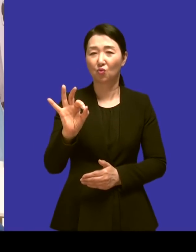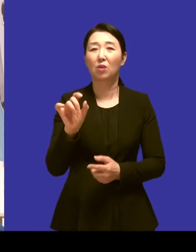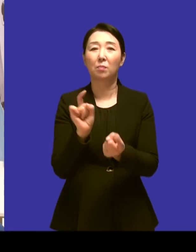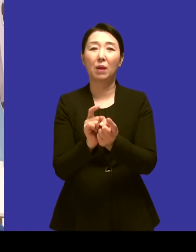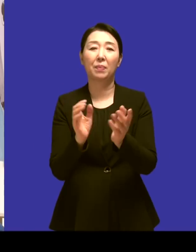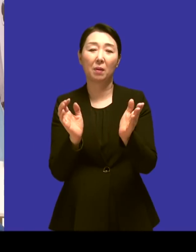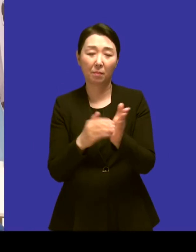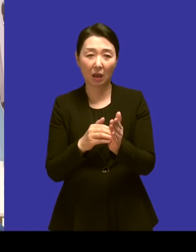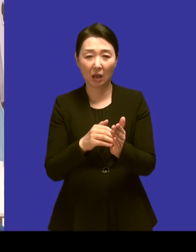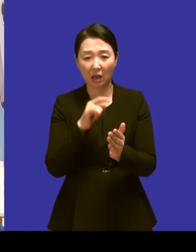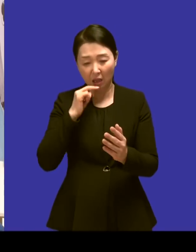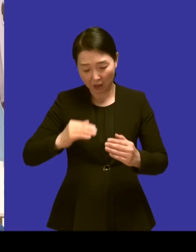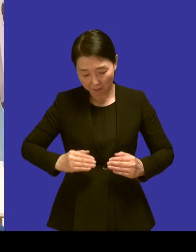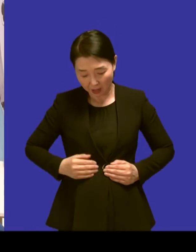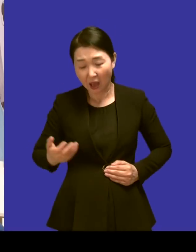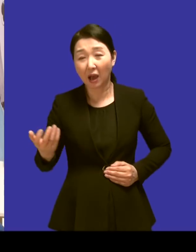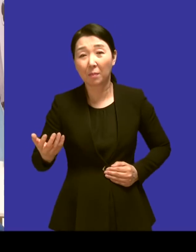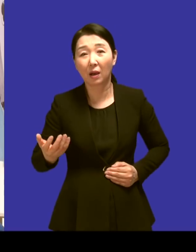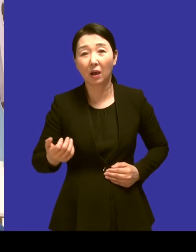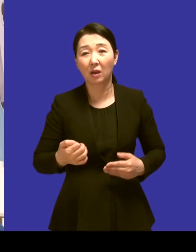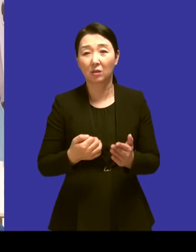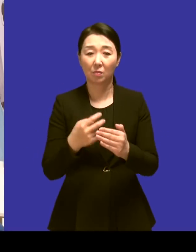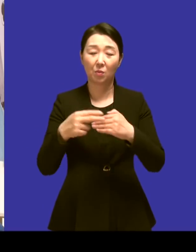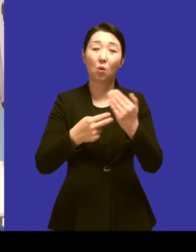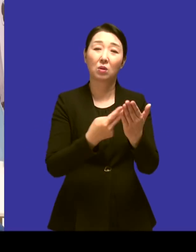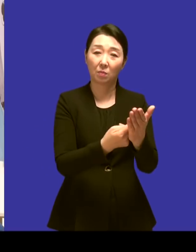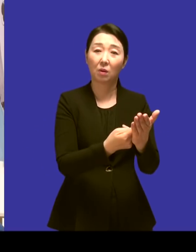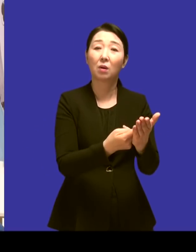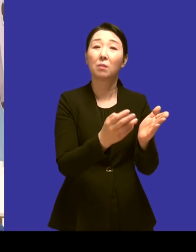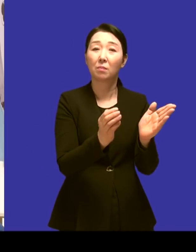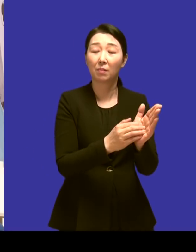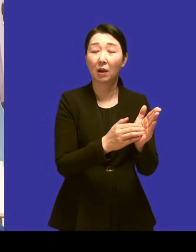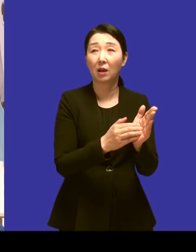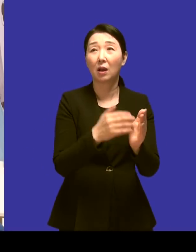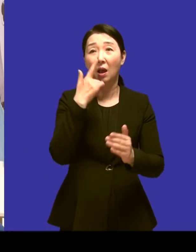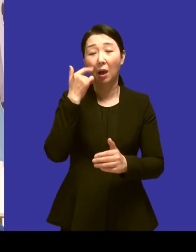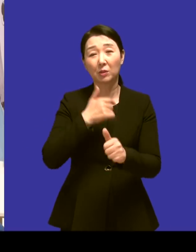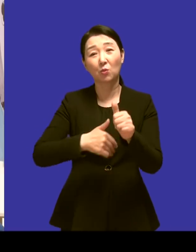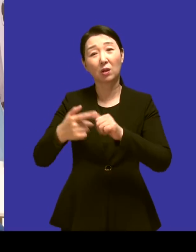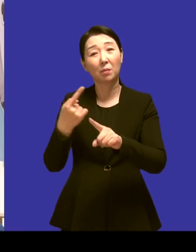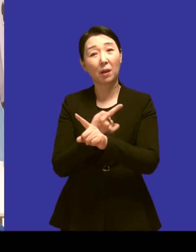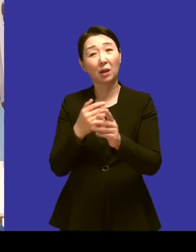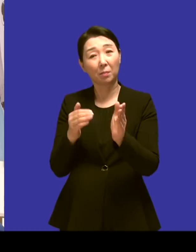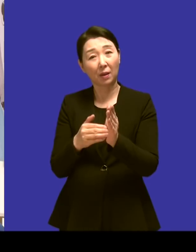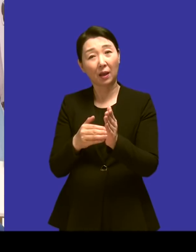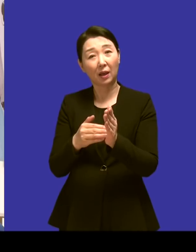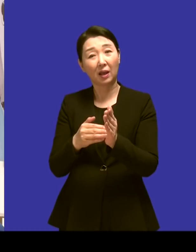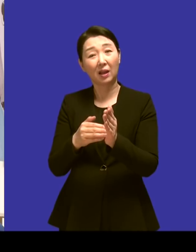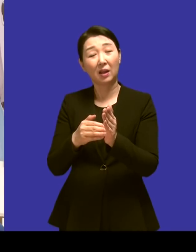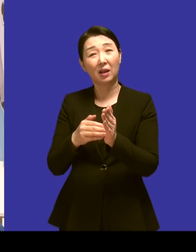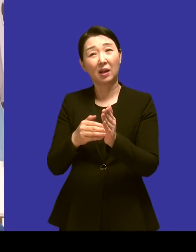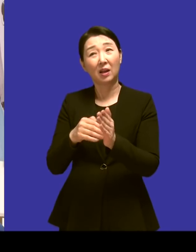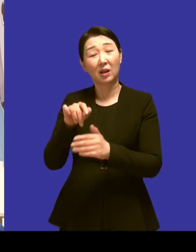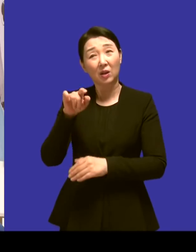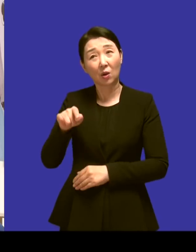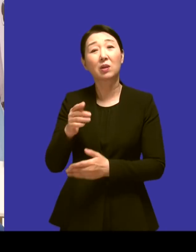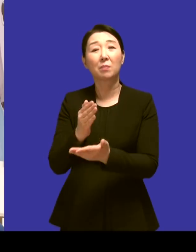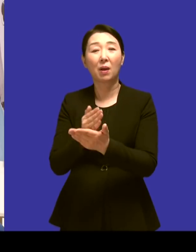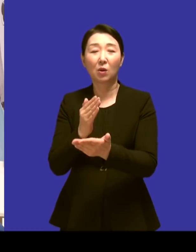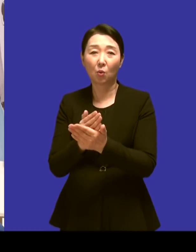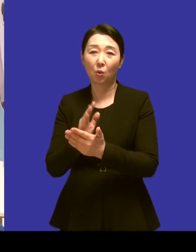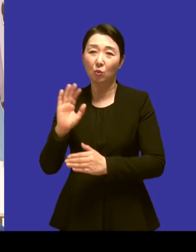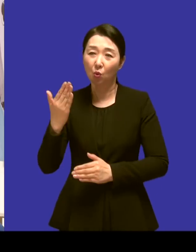그래서 병원에 입원해 있다가 아버지께서 환경을 한 번 더 바꿔주셨어요. 거기 말고 최근에 들은 어떤 학교가 있는데